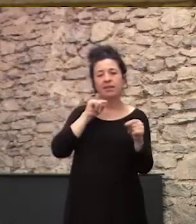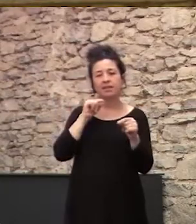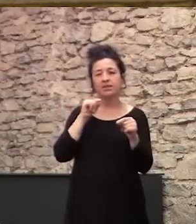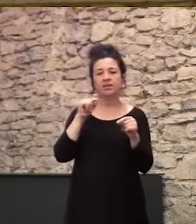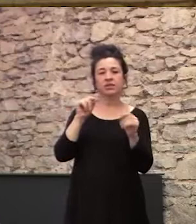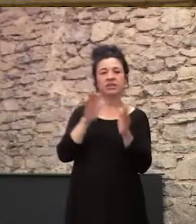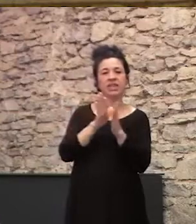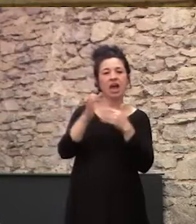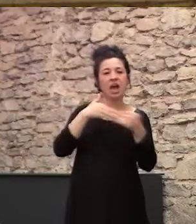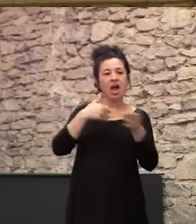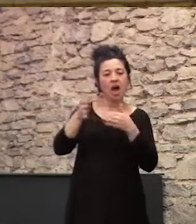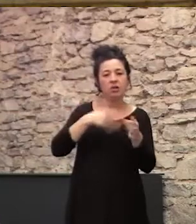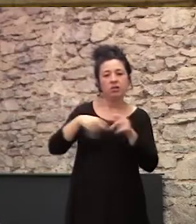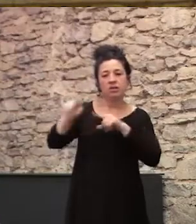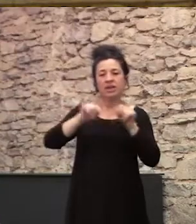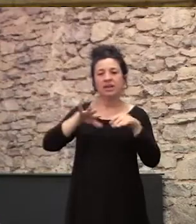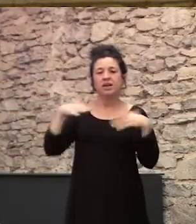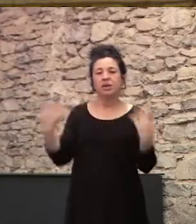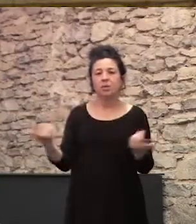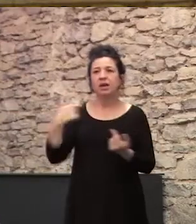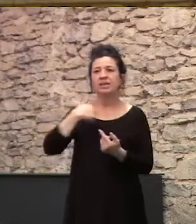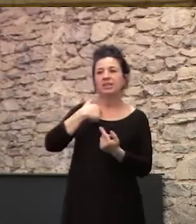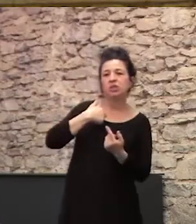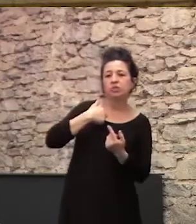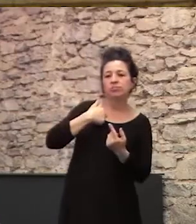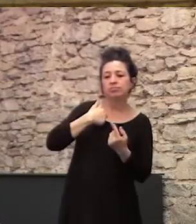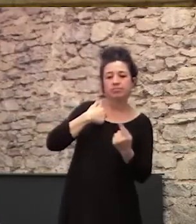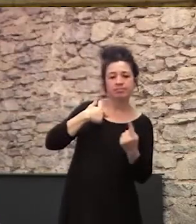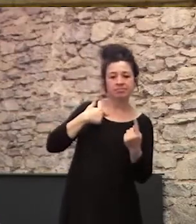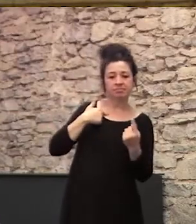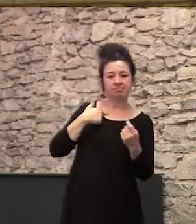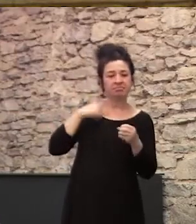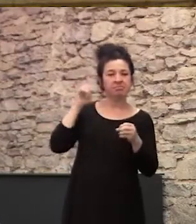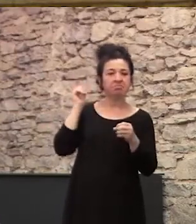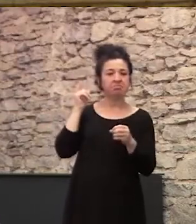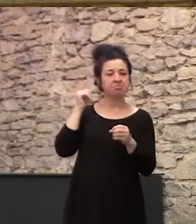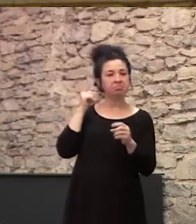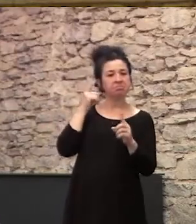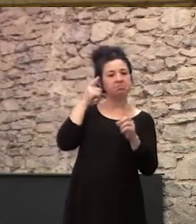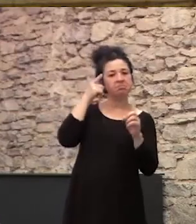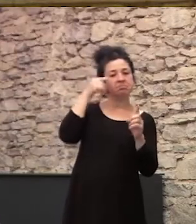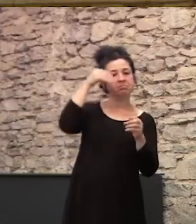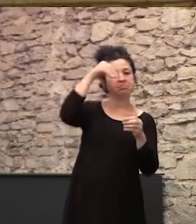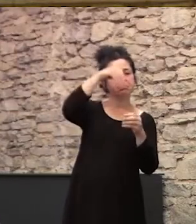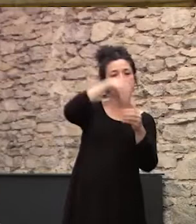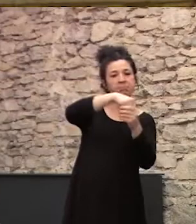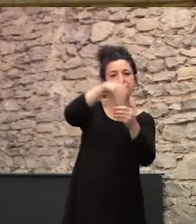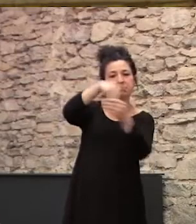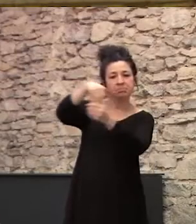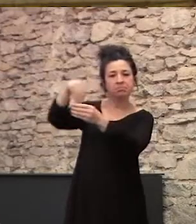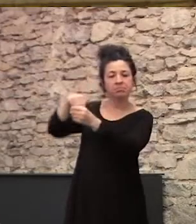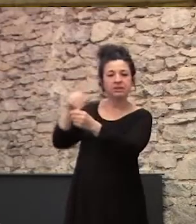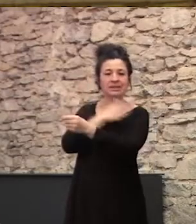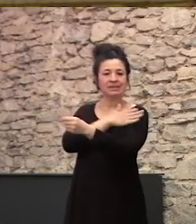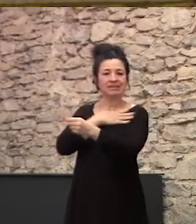baina gehi horrelako gauzak. Osa, nenbilen tokietan hori txertatu. Baina